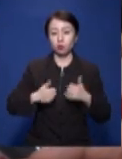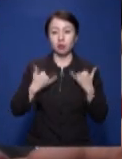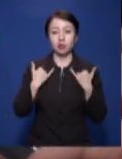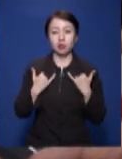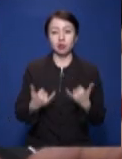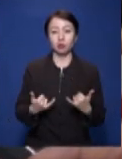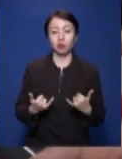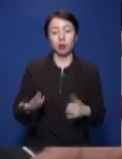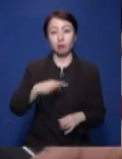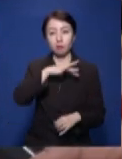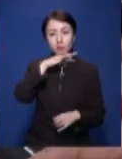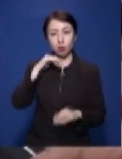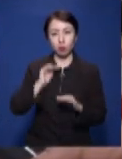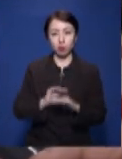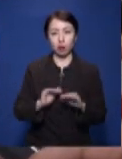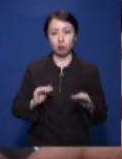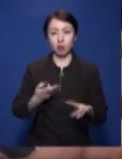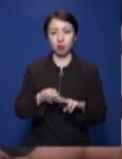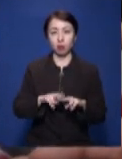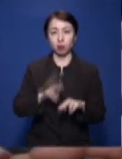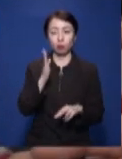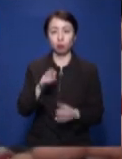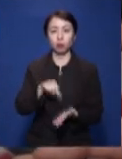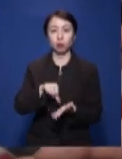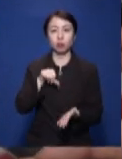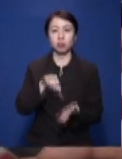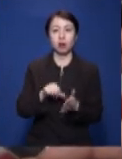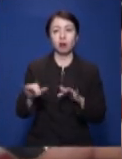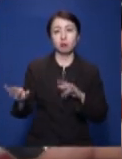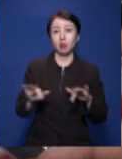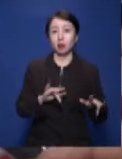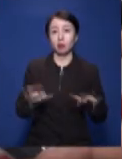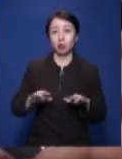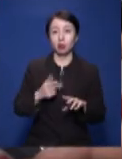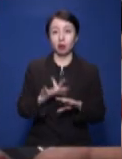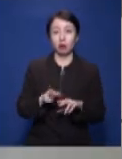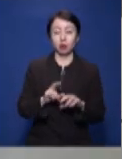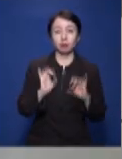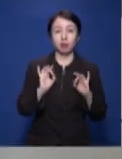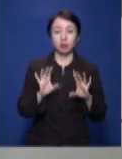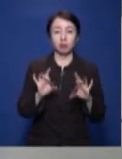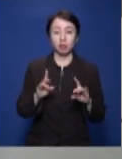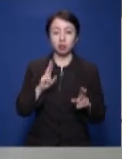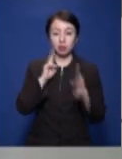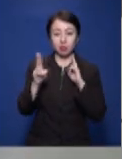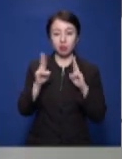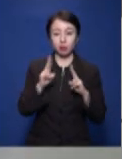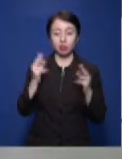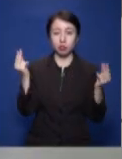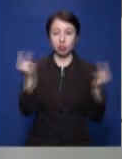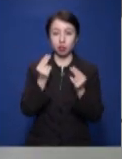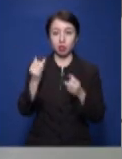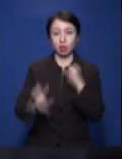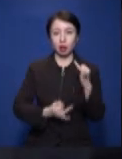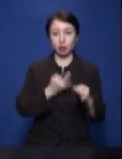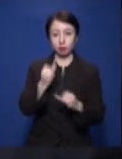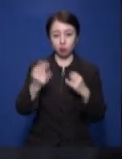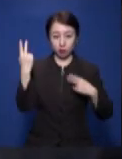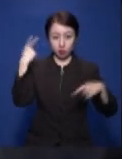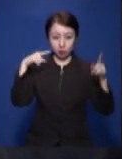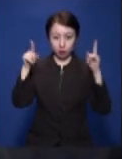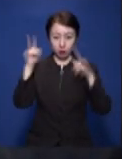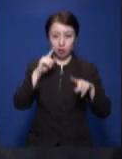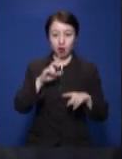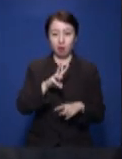сегодня многие ребята, которые будут участвовать в мероприятии, они об этом расскажут. Собравшиеся читатели обсудили творчество и